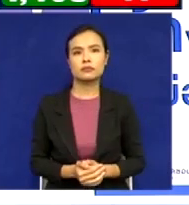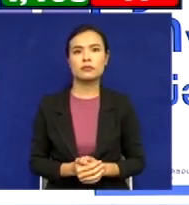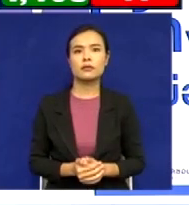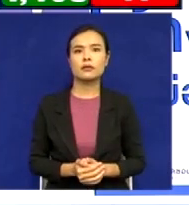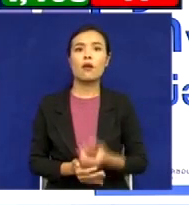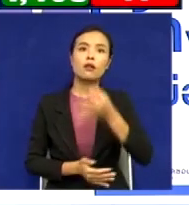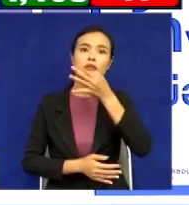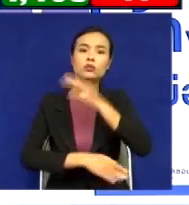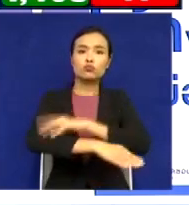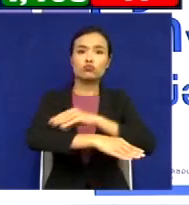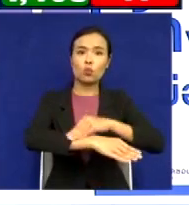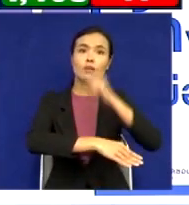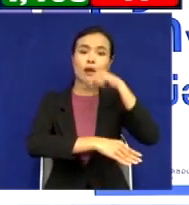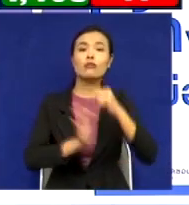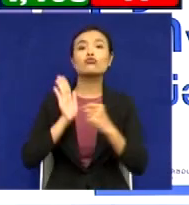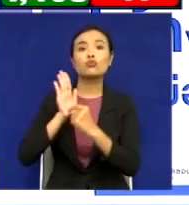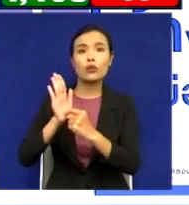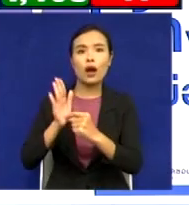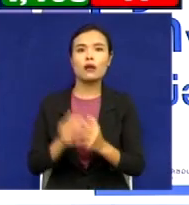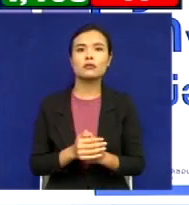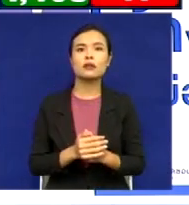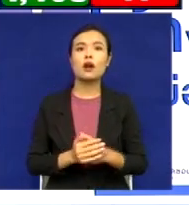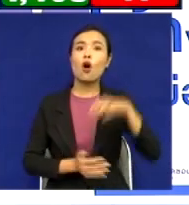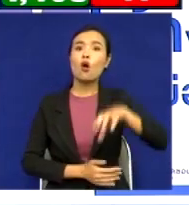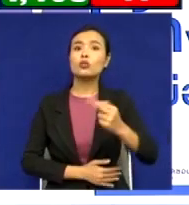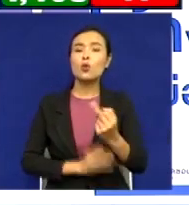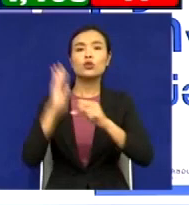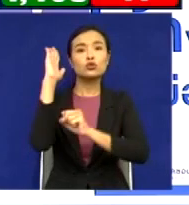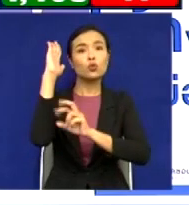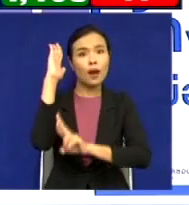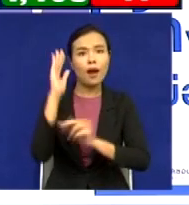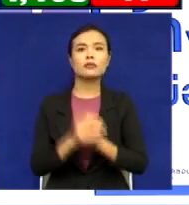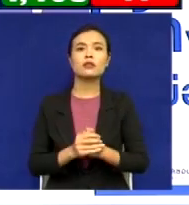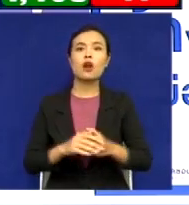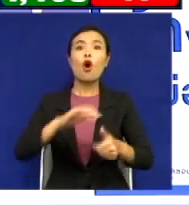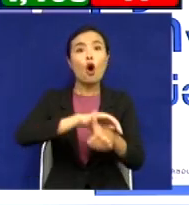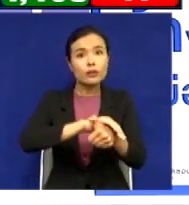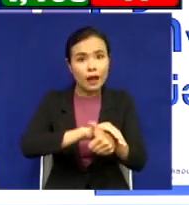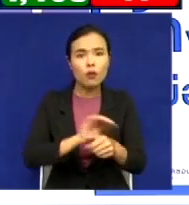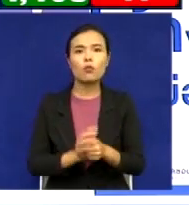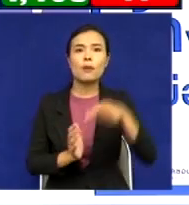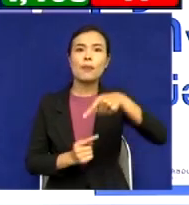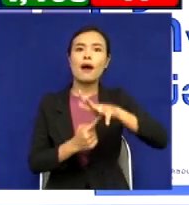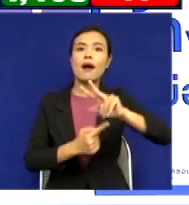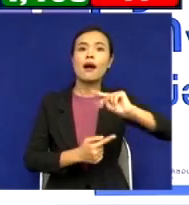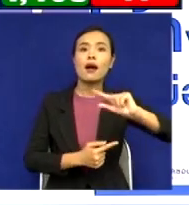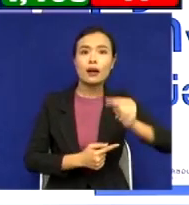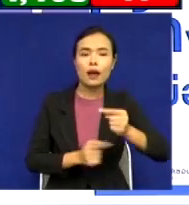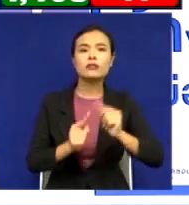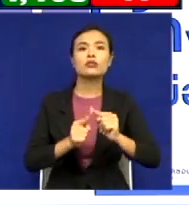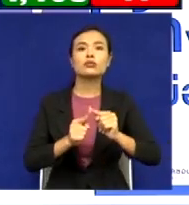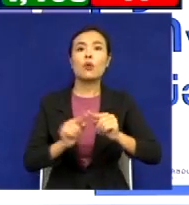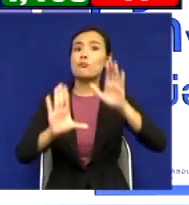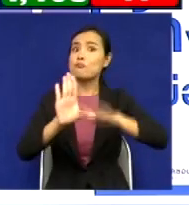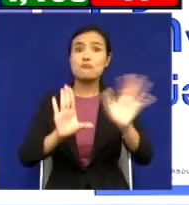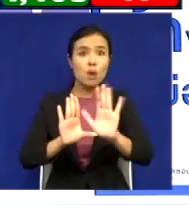วิชาชีพนวดแผนโบราณยกตัวอย่างเช่นอยู่ที่เกาะสมุยอยู่ที่เกาะเต่าเกาะพะงันนะครับพวกนี้อาจไม่จำเป็นขึ้นทะเบียนถ้